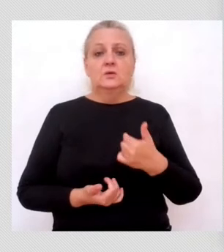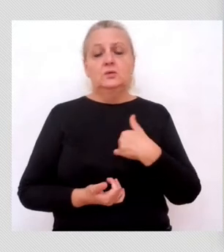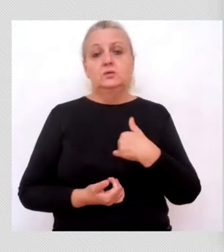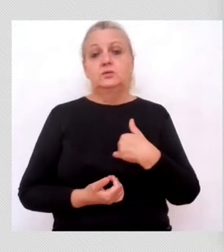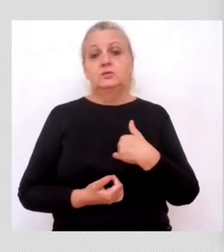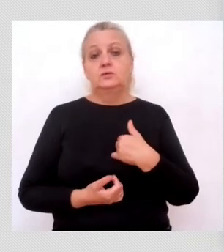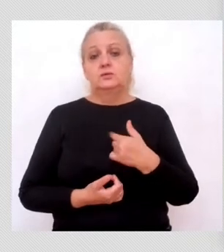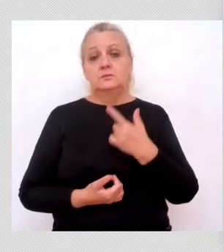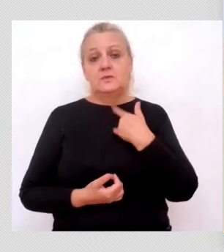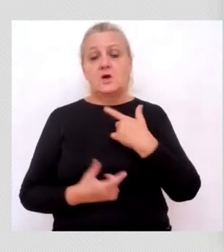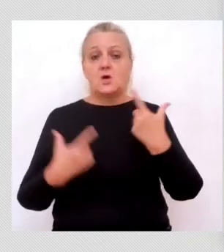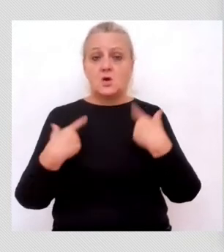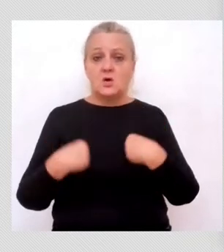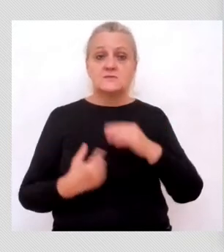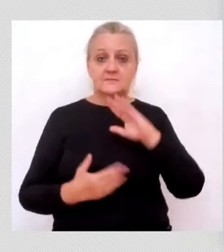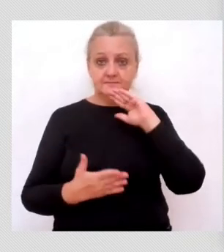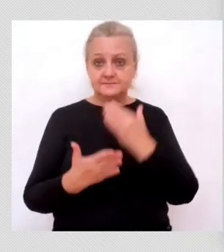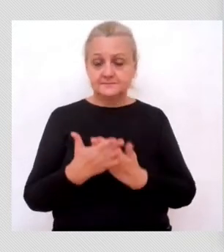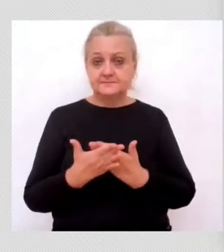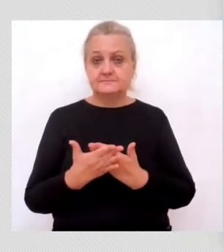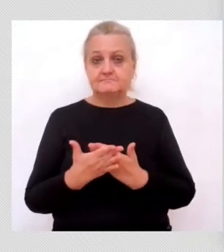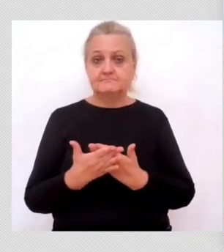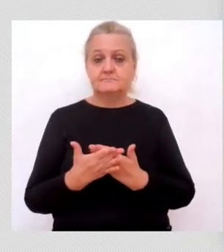nielicznych ciągle osób przyznających się do